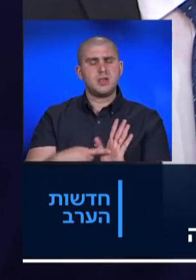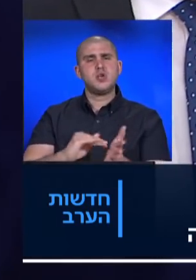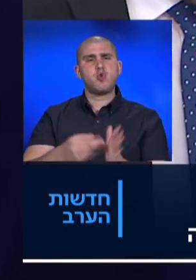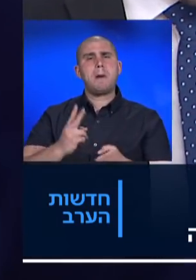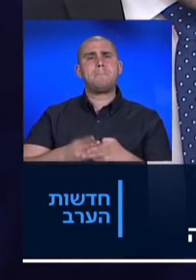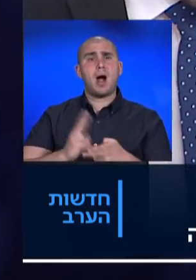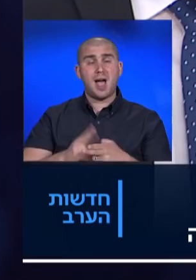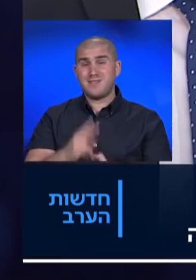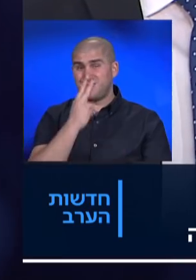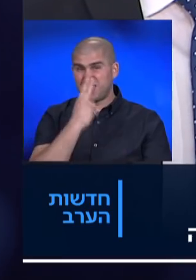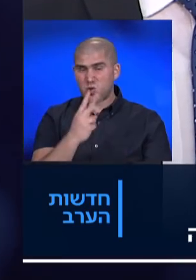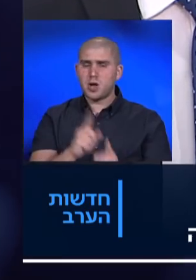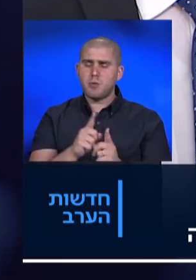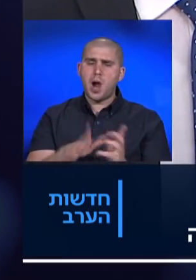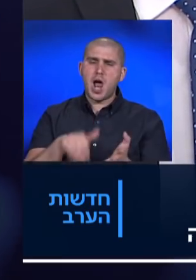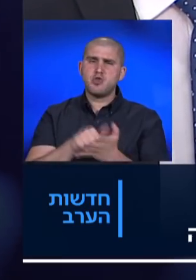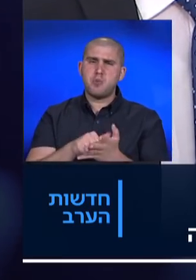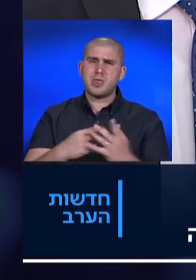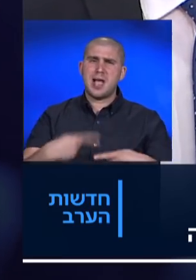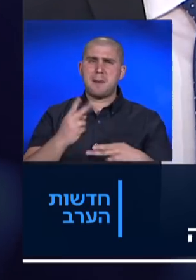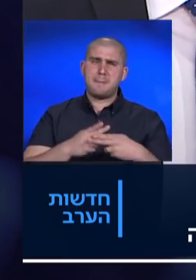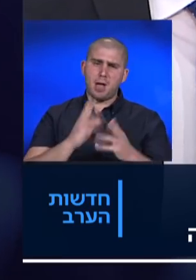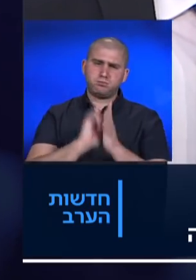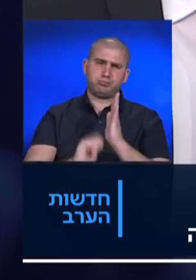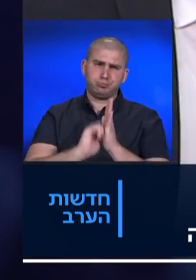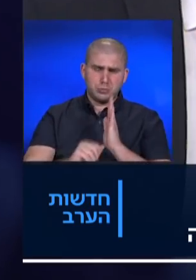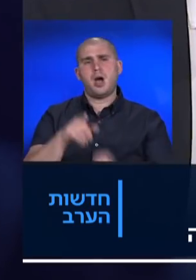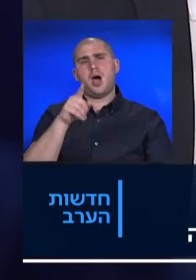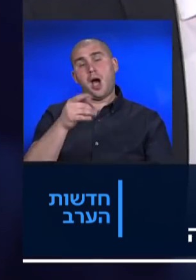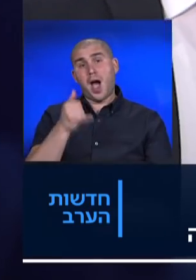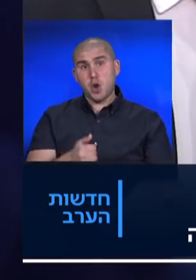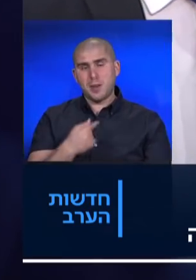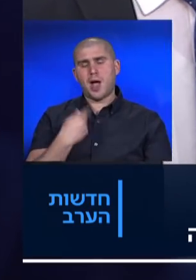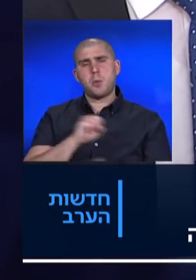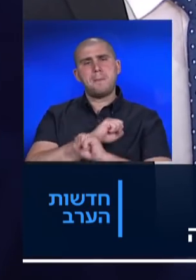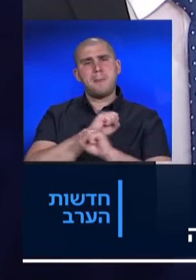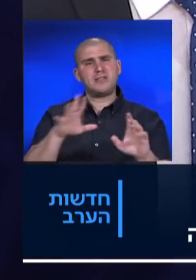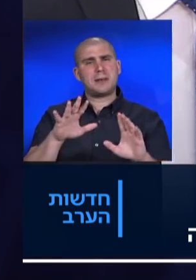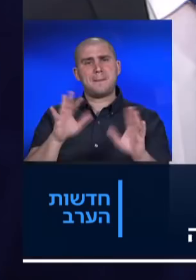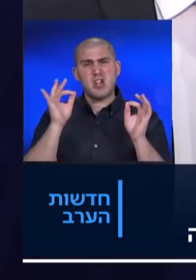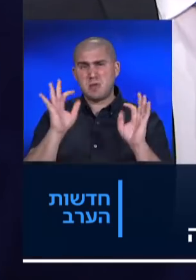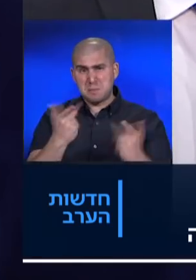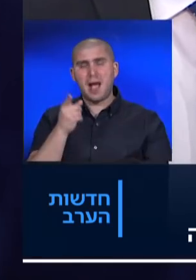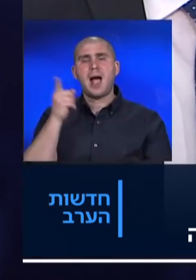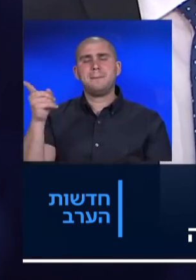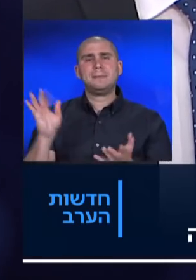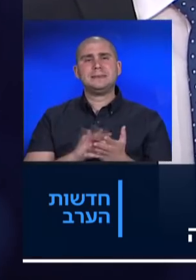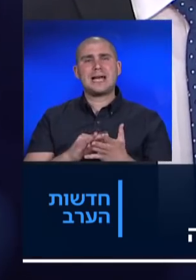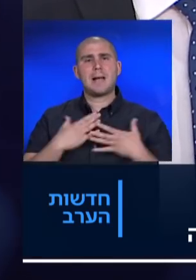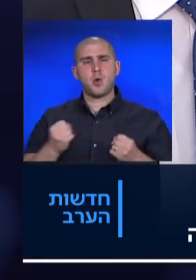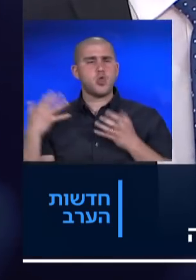בעצם על חשבון ימי המחלה שלכם. והיום אנחנו מפרסמים שמשרד הבריאות תוקף את